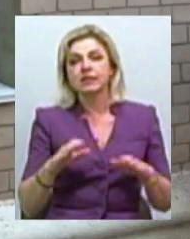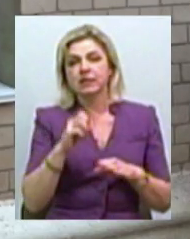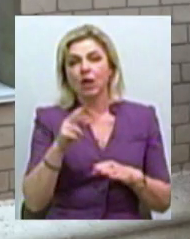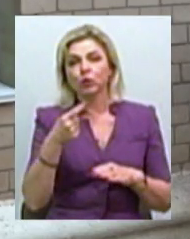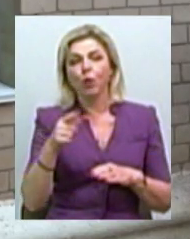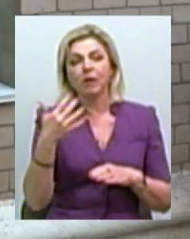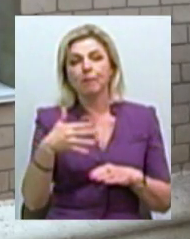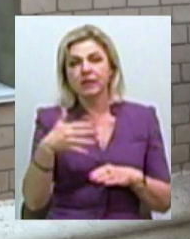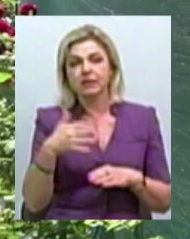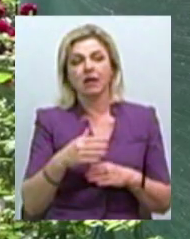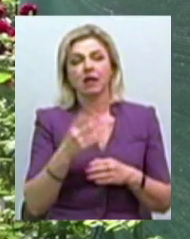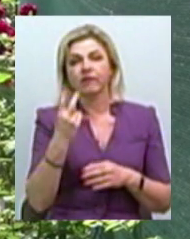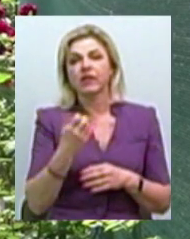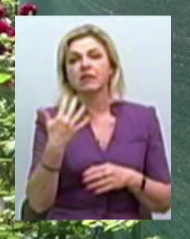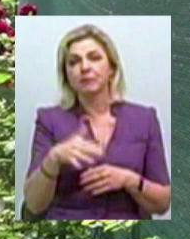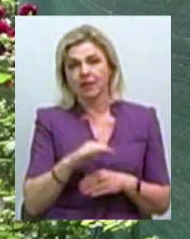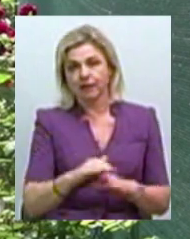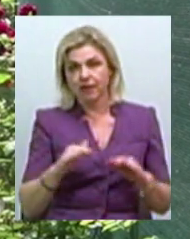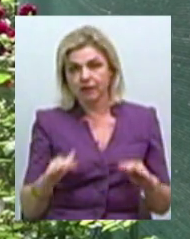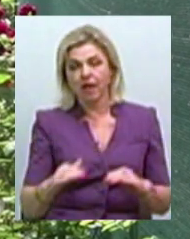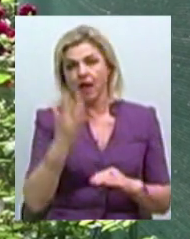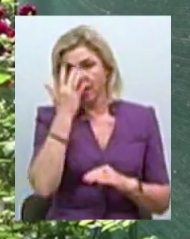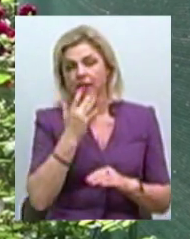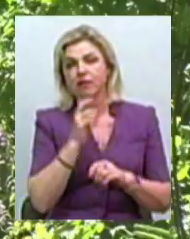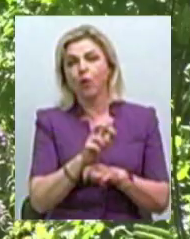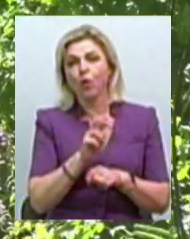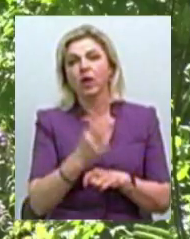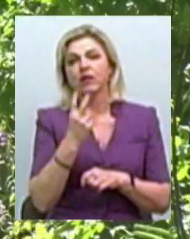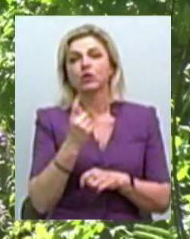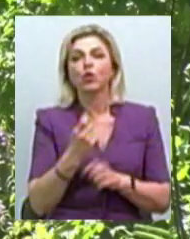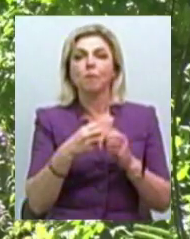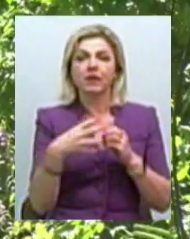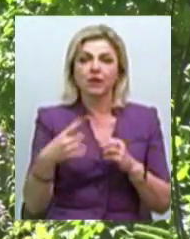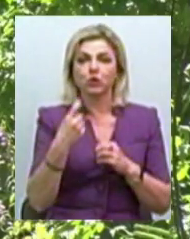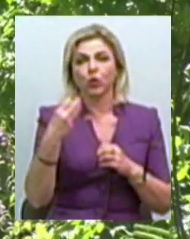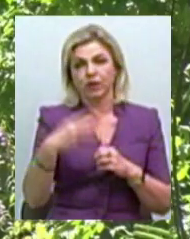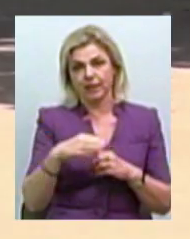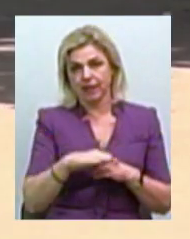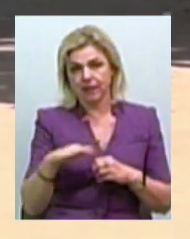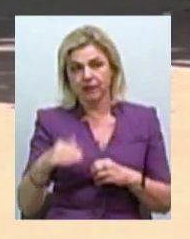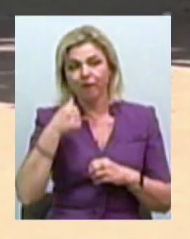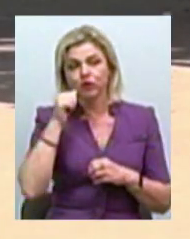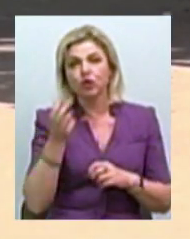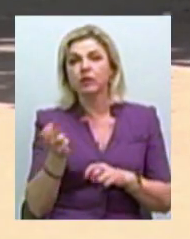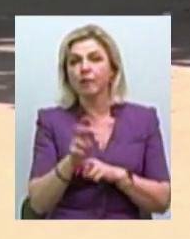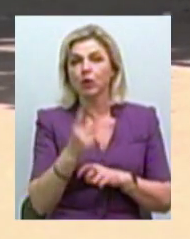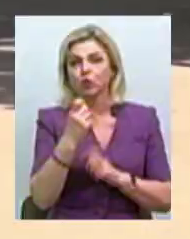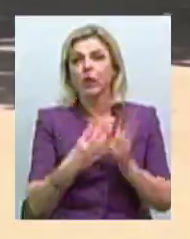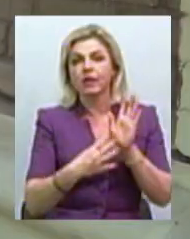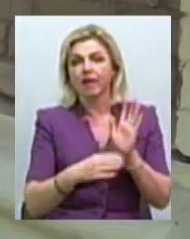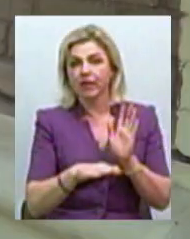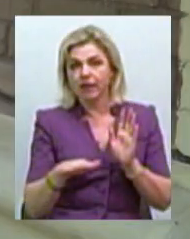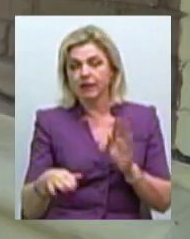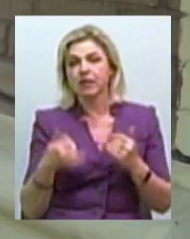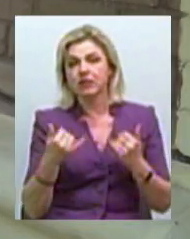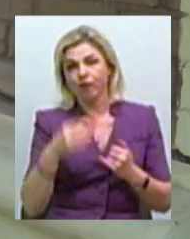номер 50 числиться 250 дітей. Влітку ходить 115-130 дітей. Вчора до садочка приходило 109 дітей,